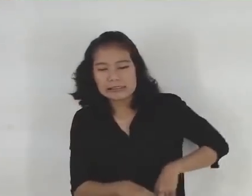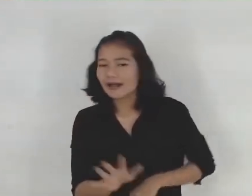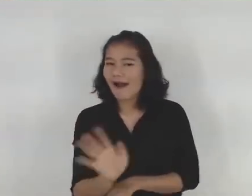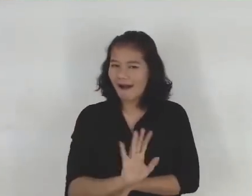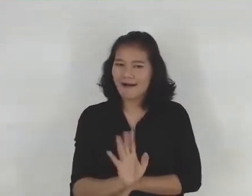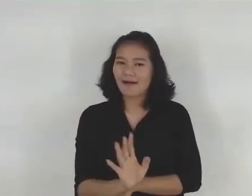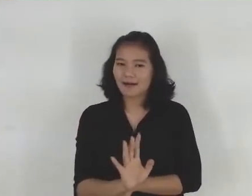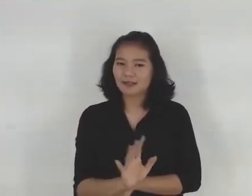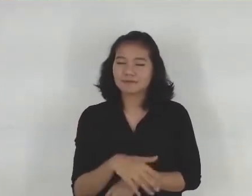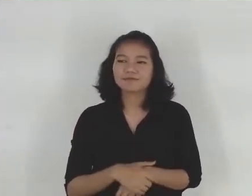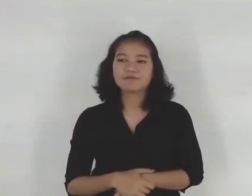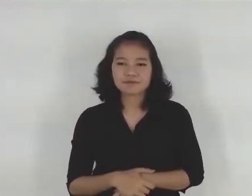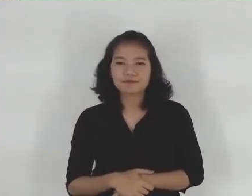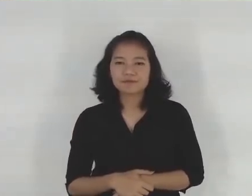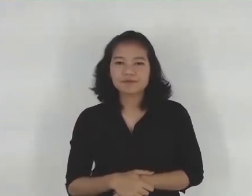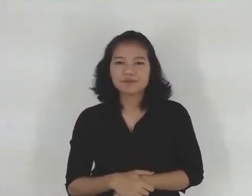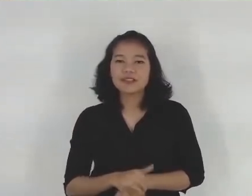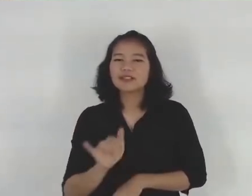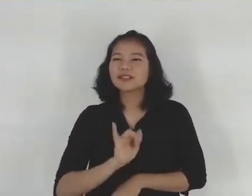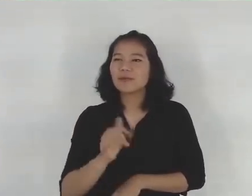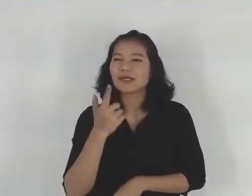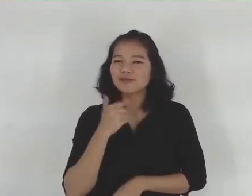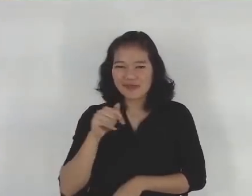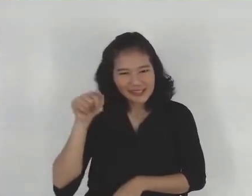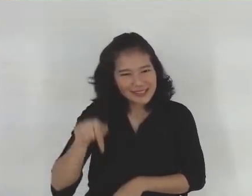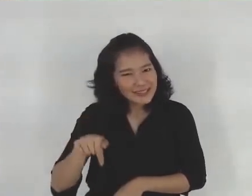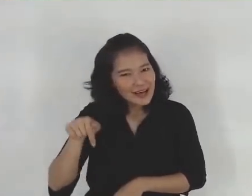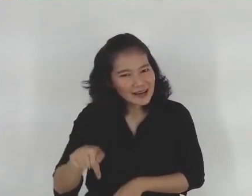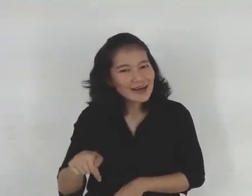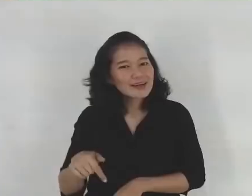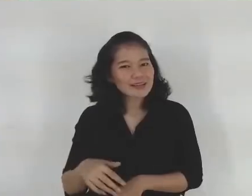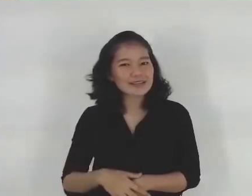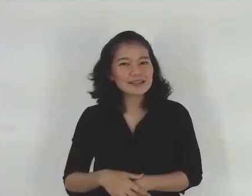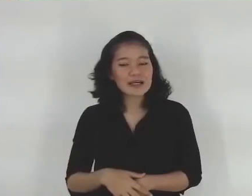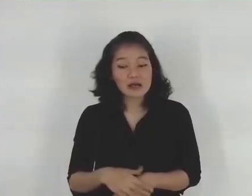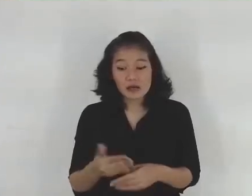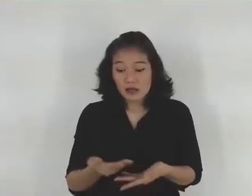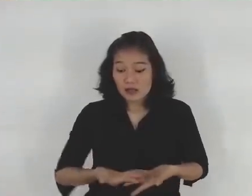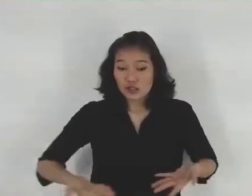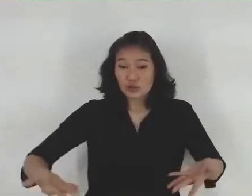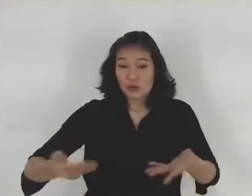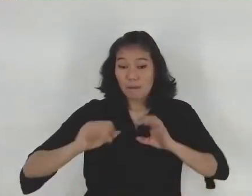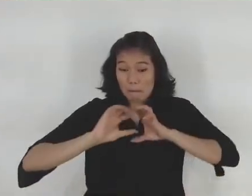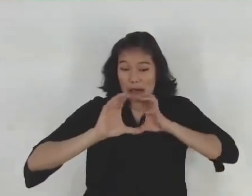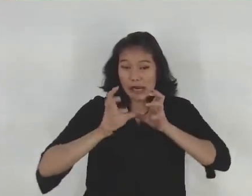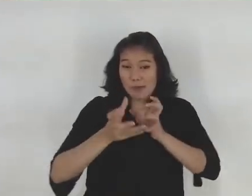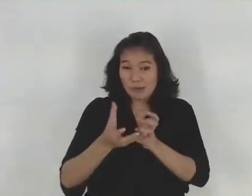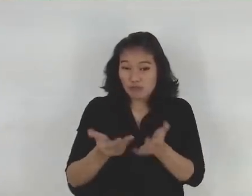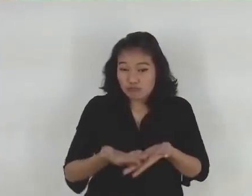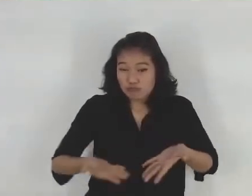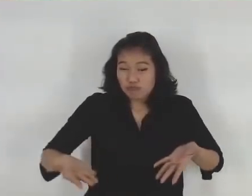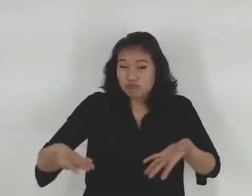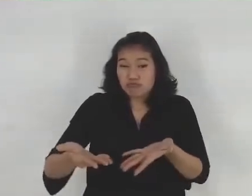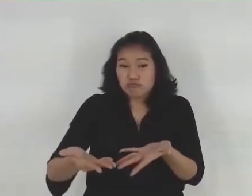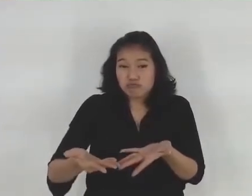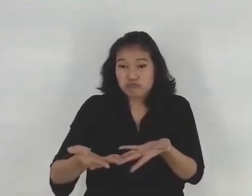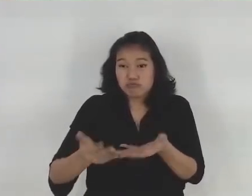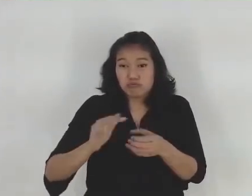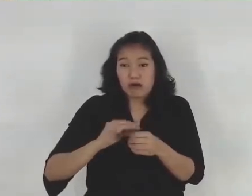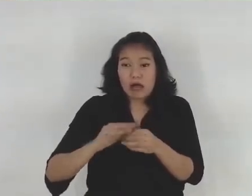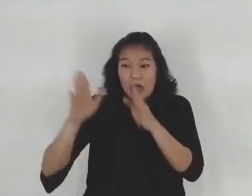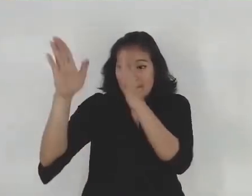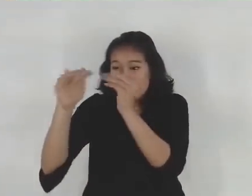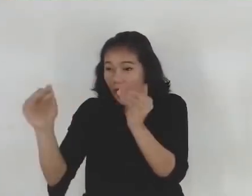kita seperti saat ini di tengah-tengah pandemi ini di tengah-tengah